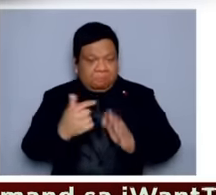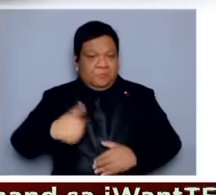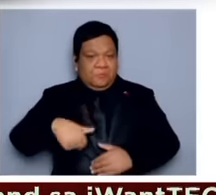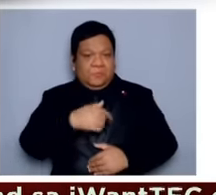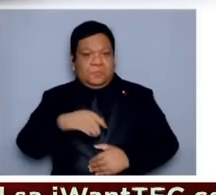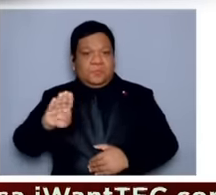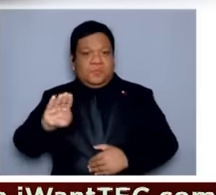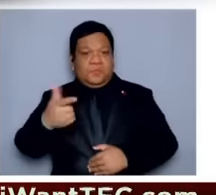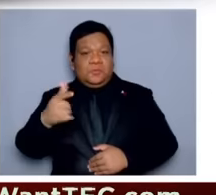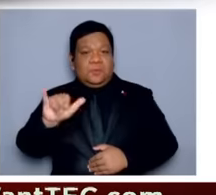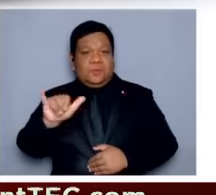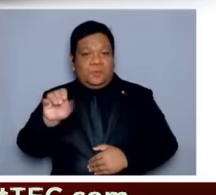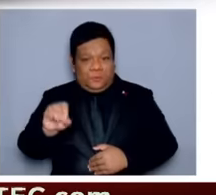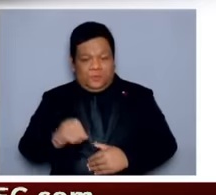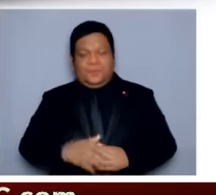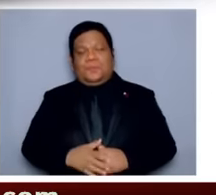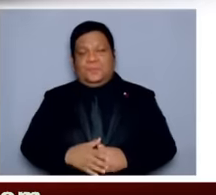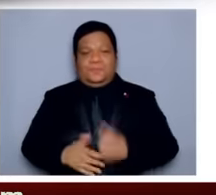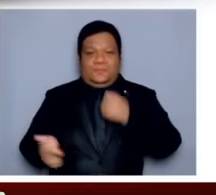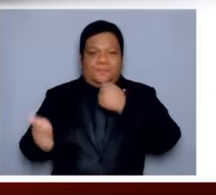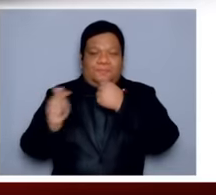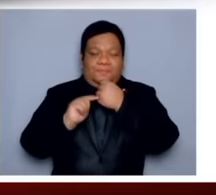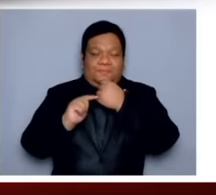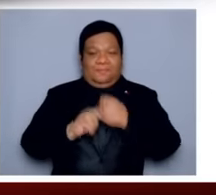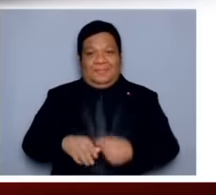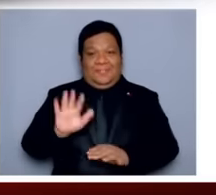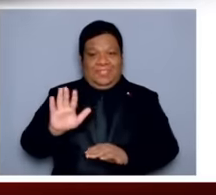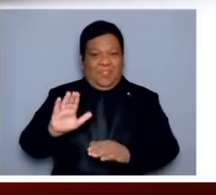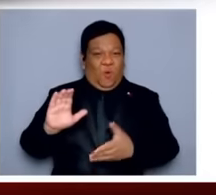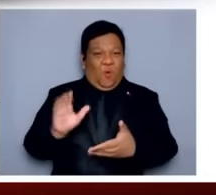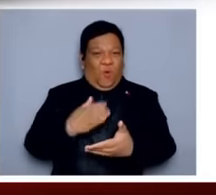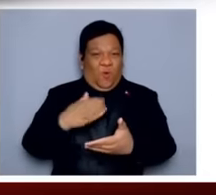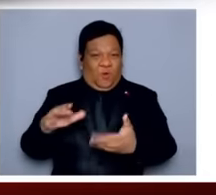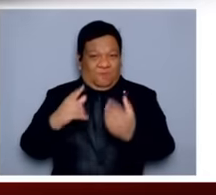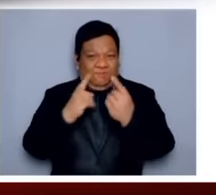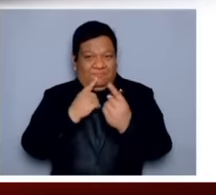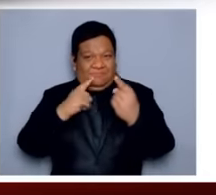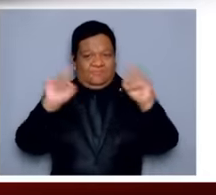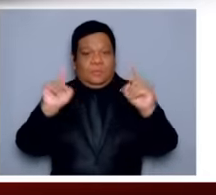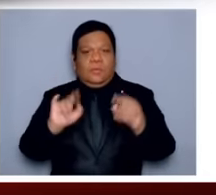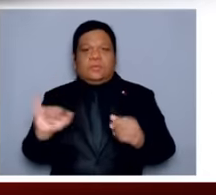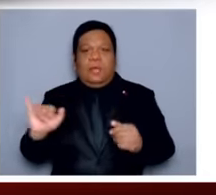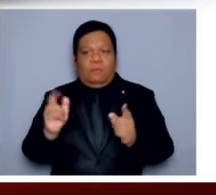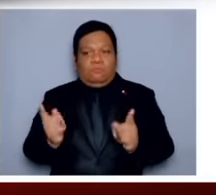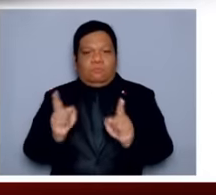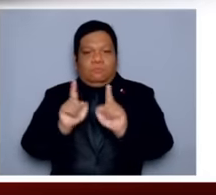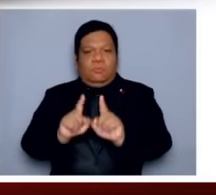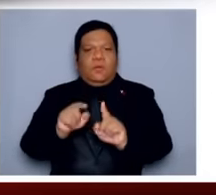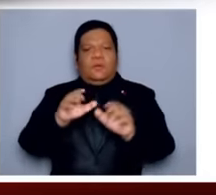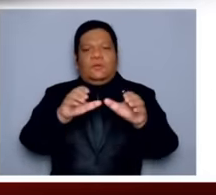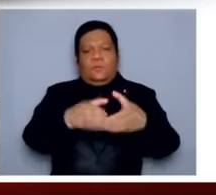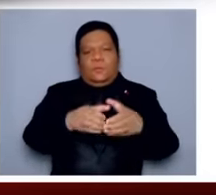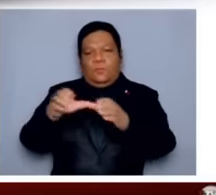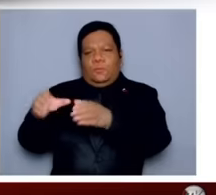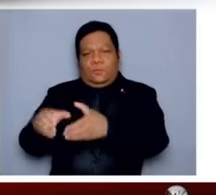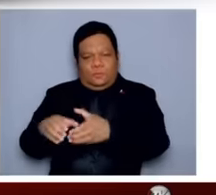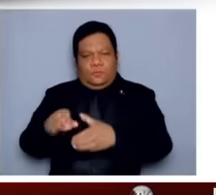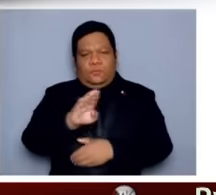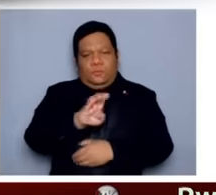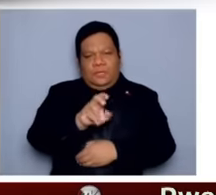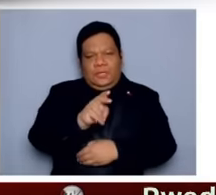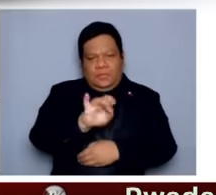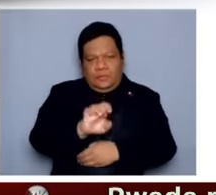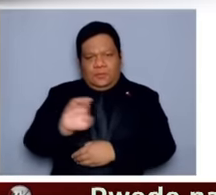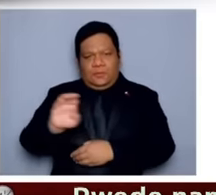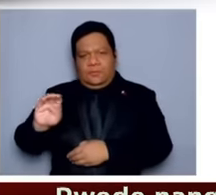ng kanilang matagumpay na One Dream Concert, back-to-back din ang P-pop groups na BGYO at Beanie sa virtual party